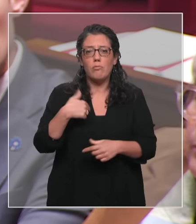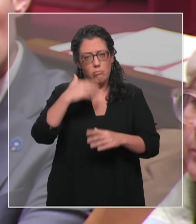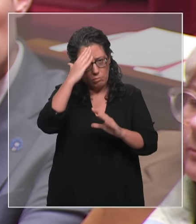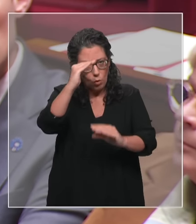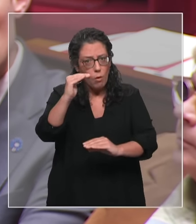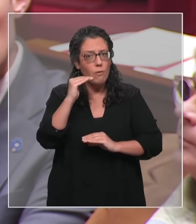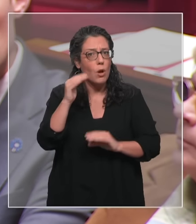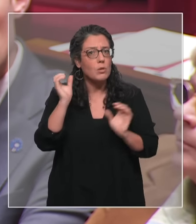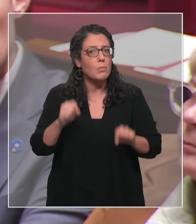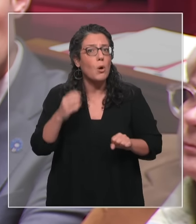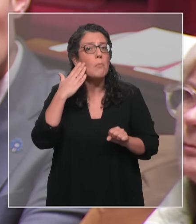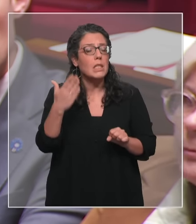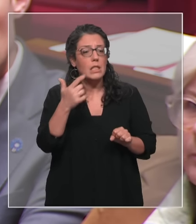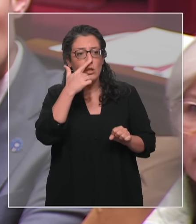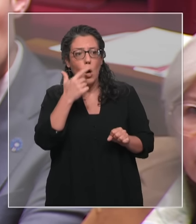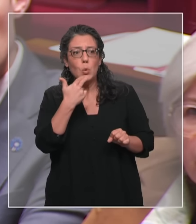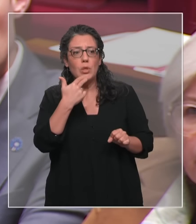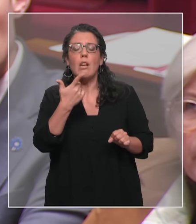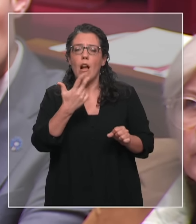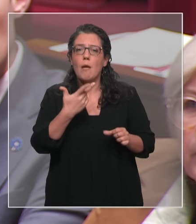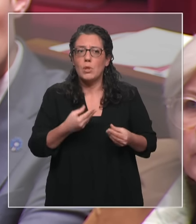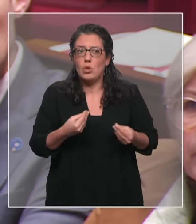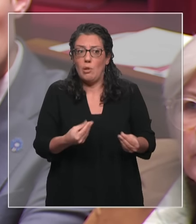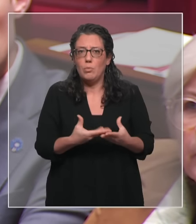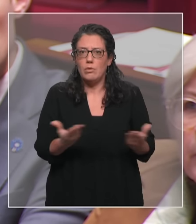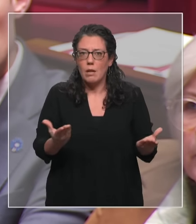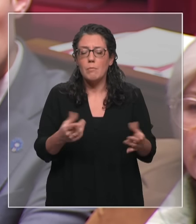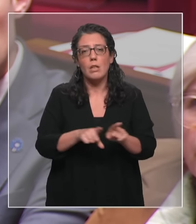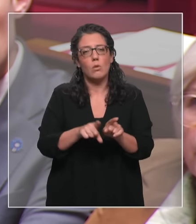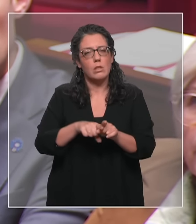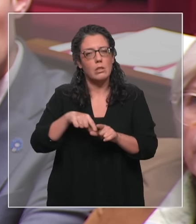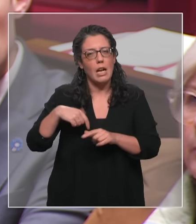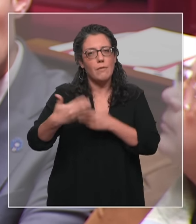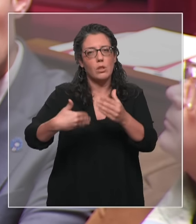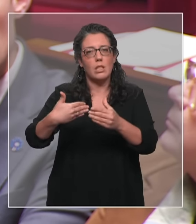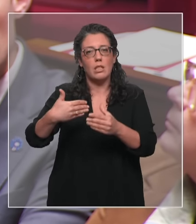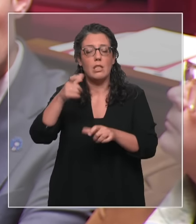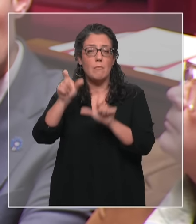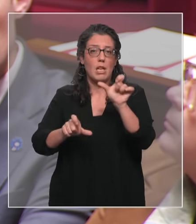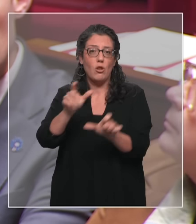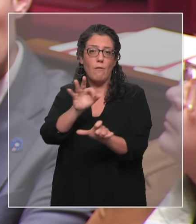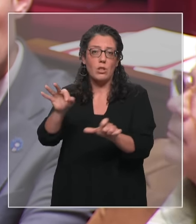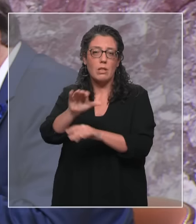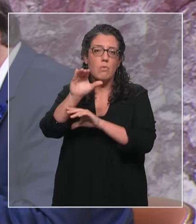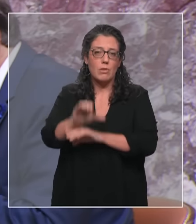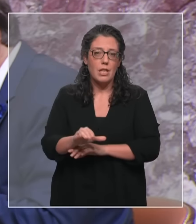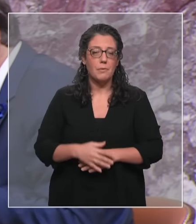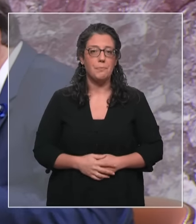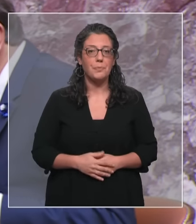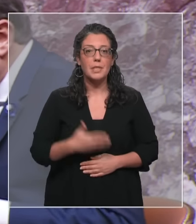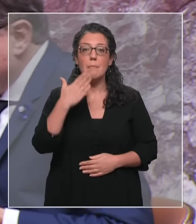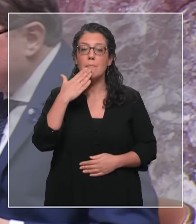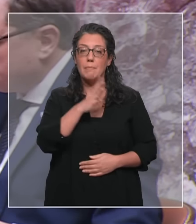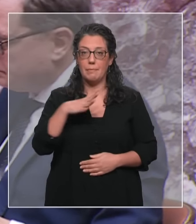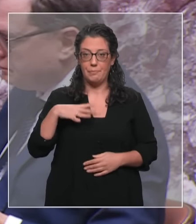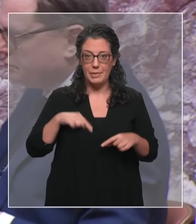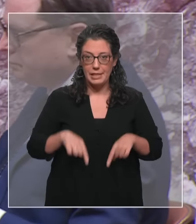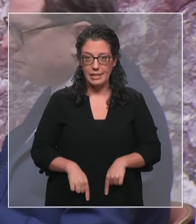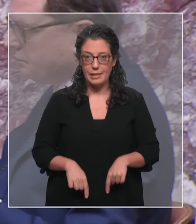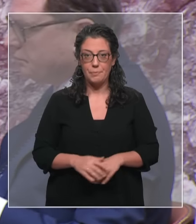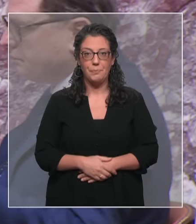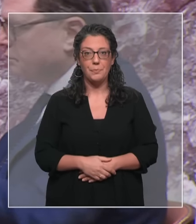simplifier lorsque cela a une utilité, mais pour surtout avancer et protéger les Français. Merci beaucoup, Madame la Ministre.